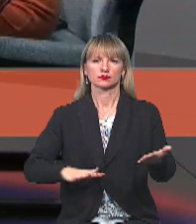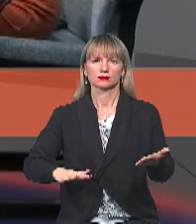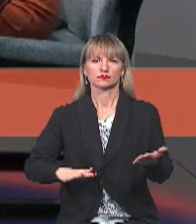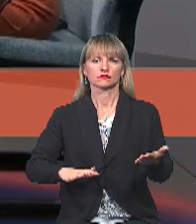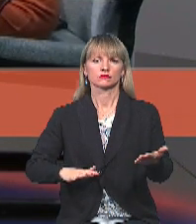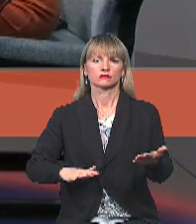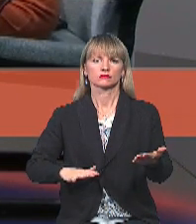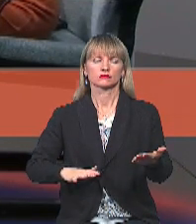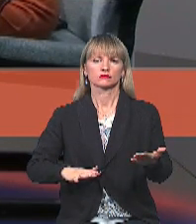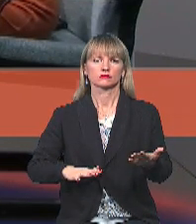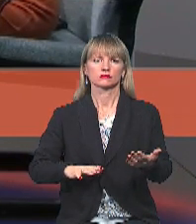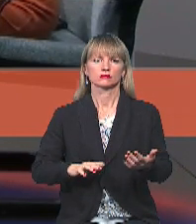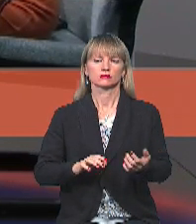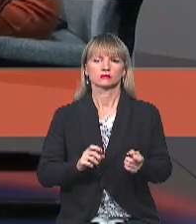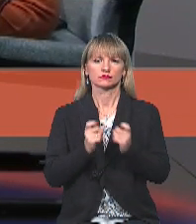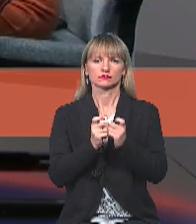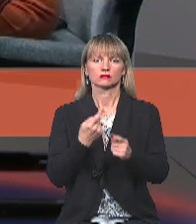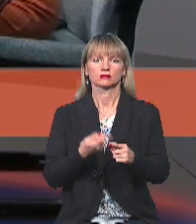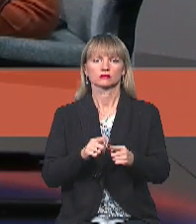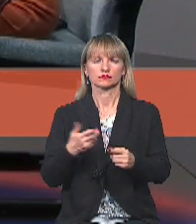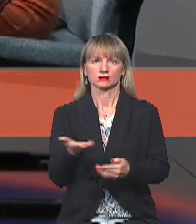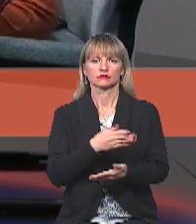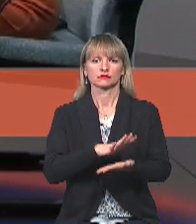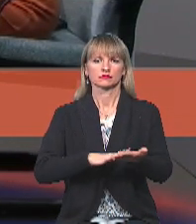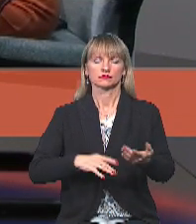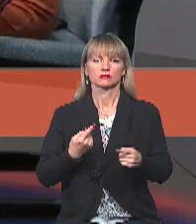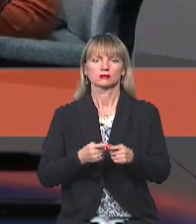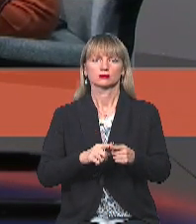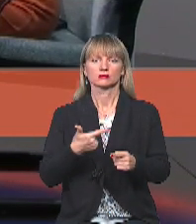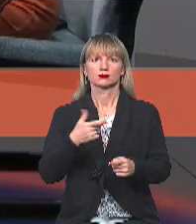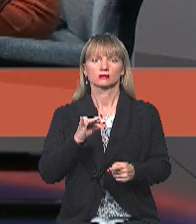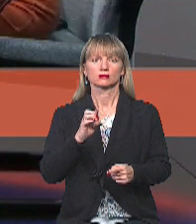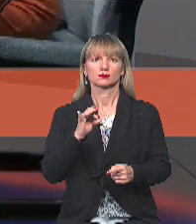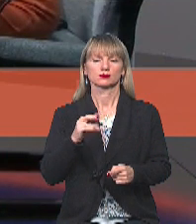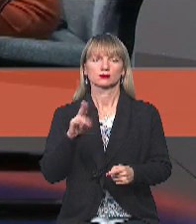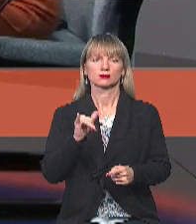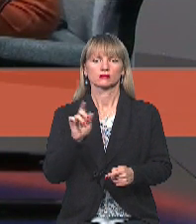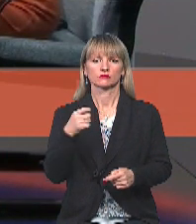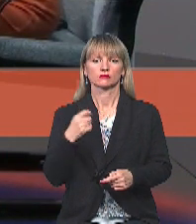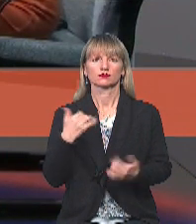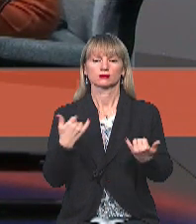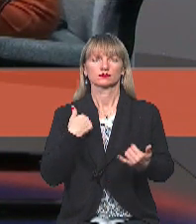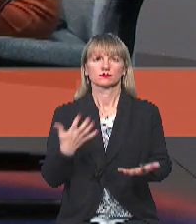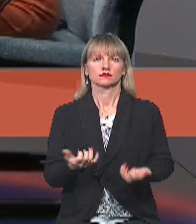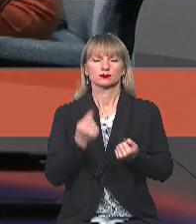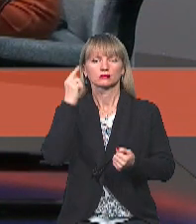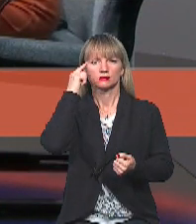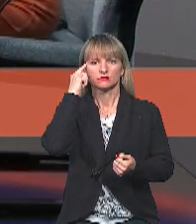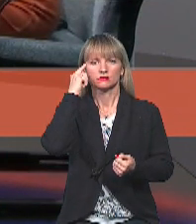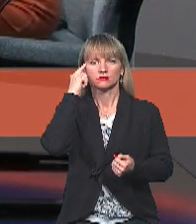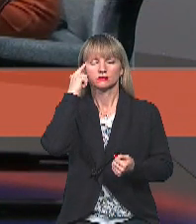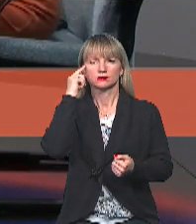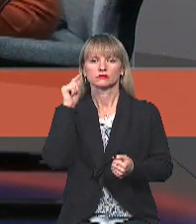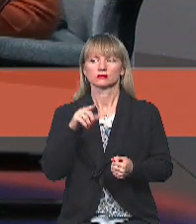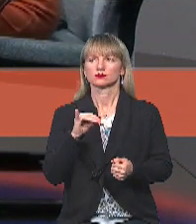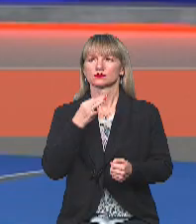визвольну борню цю, тому що ми продовжуємо вести гібридну війну. От зараз я підтримую думку Софії